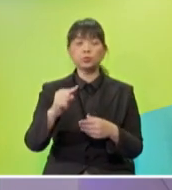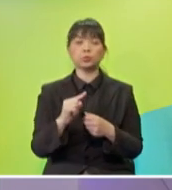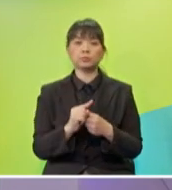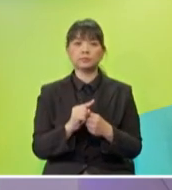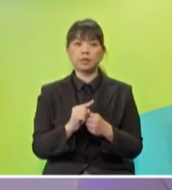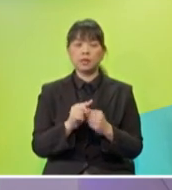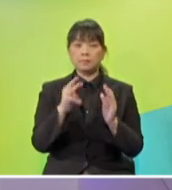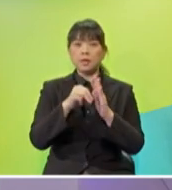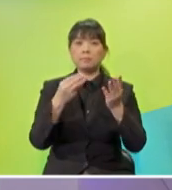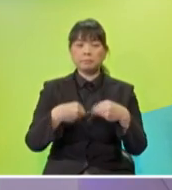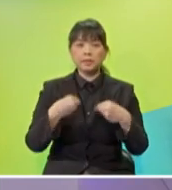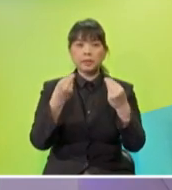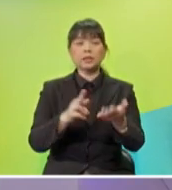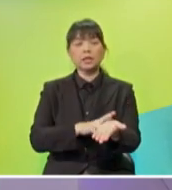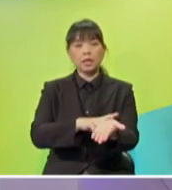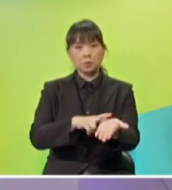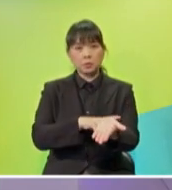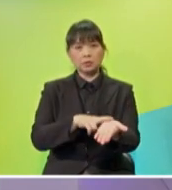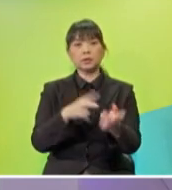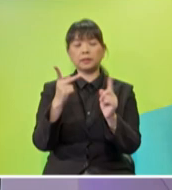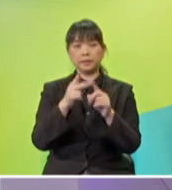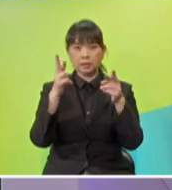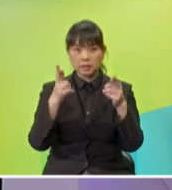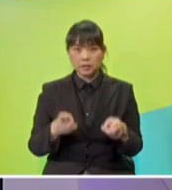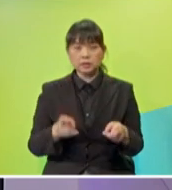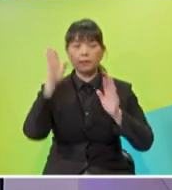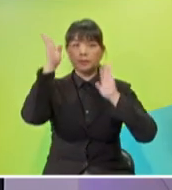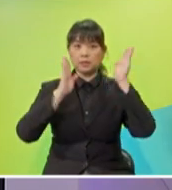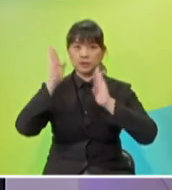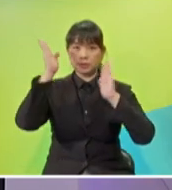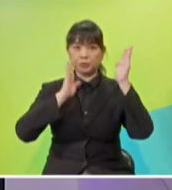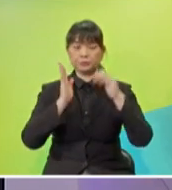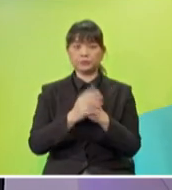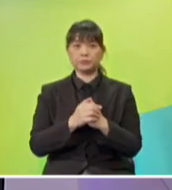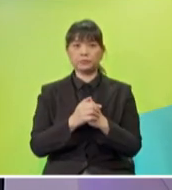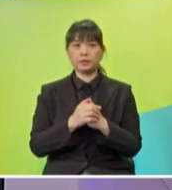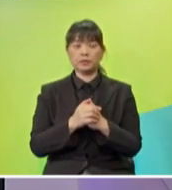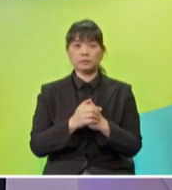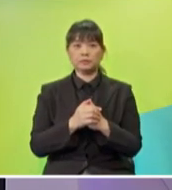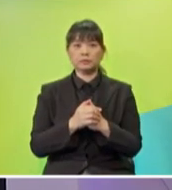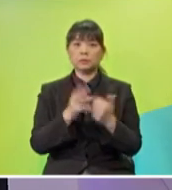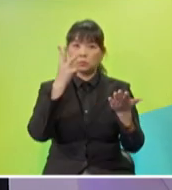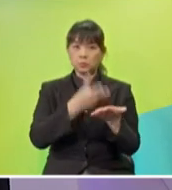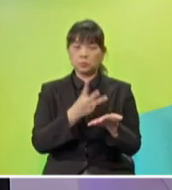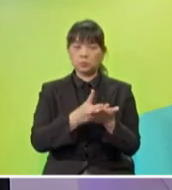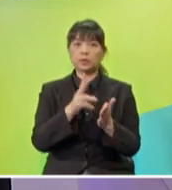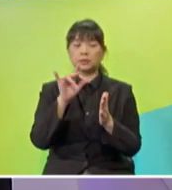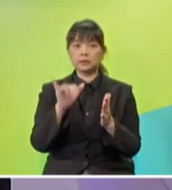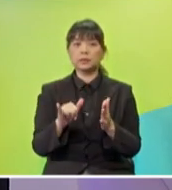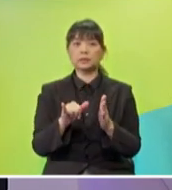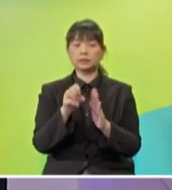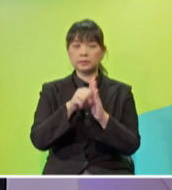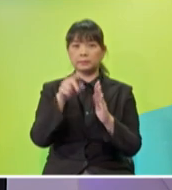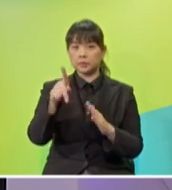memberikan rawatan kepada rakyat Malaysia uang yang sepatunya disalurkan